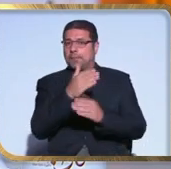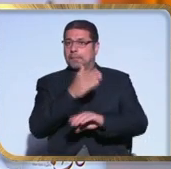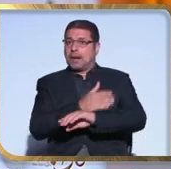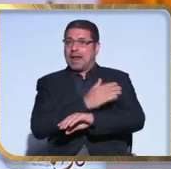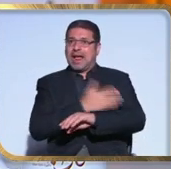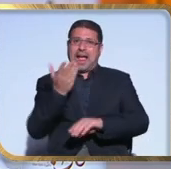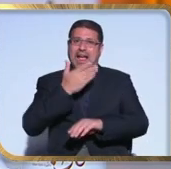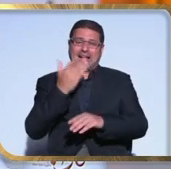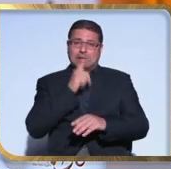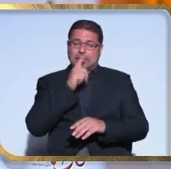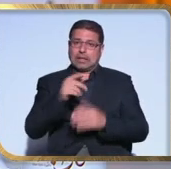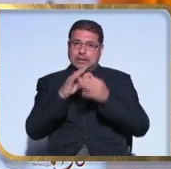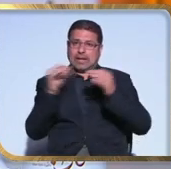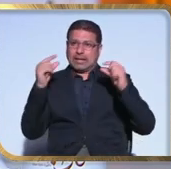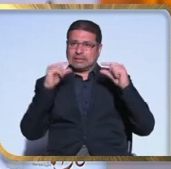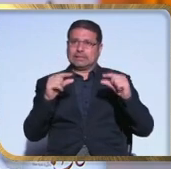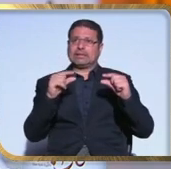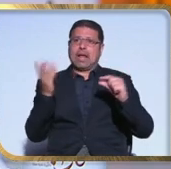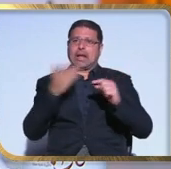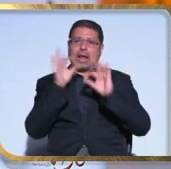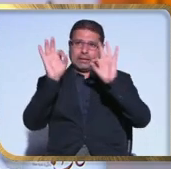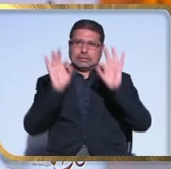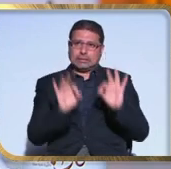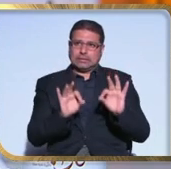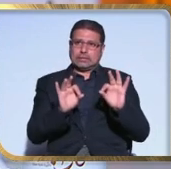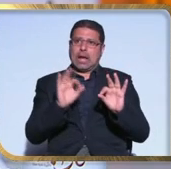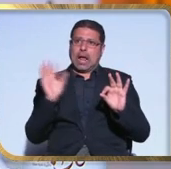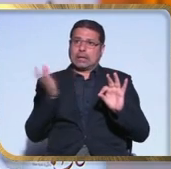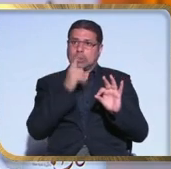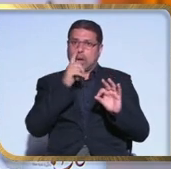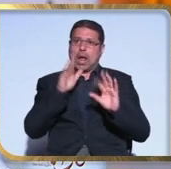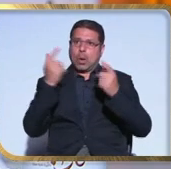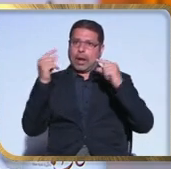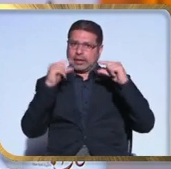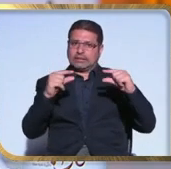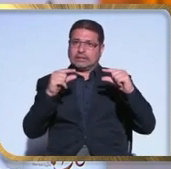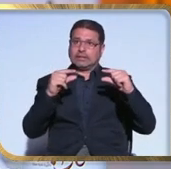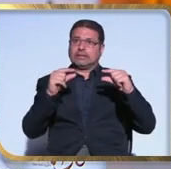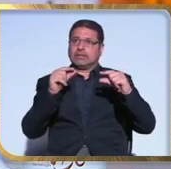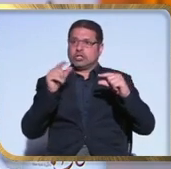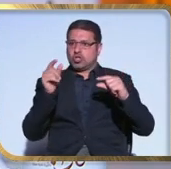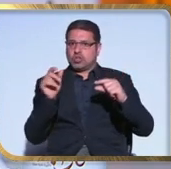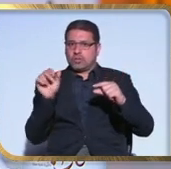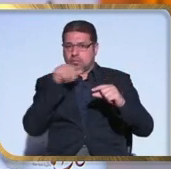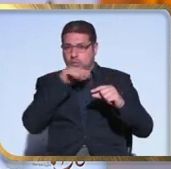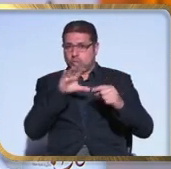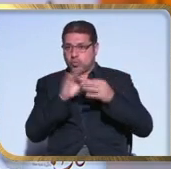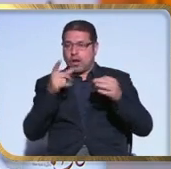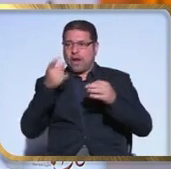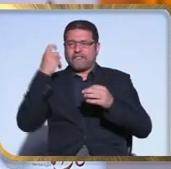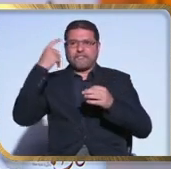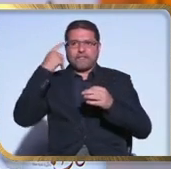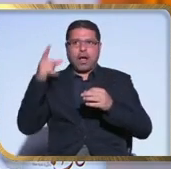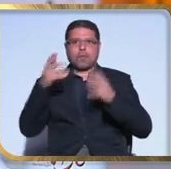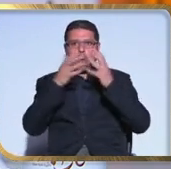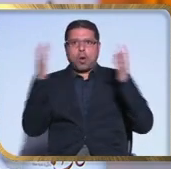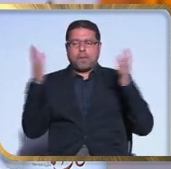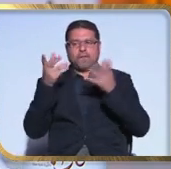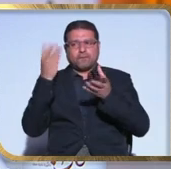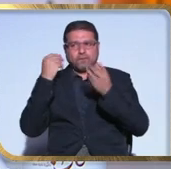اي حديث او اي ايه كريمه او اي حديث شريف لابد ان احنا نفهمه العلماء